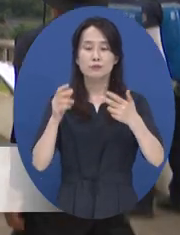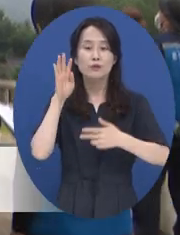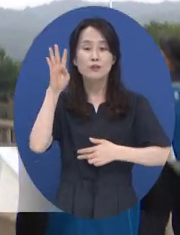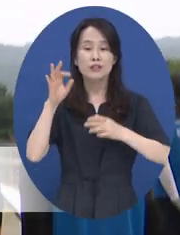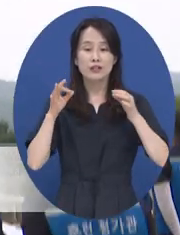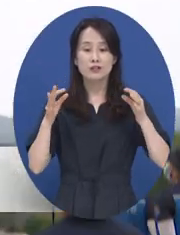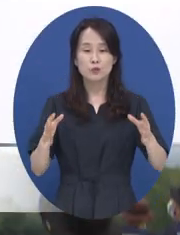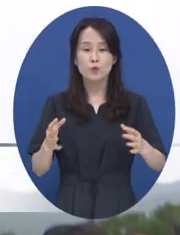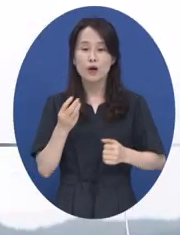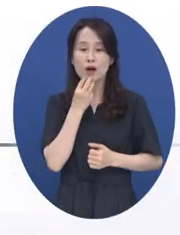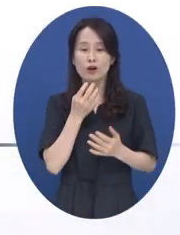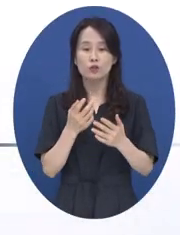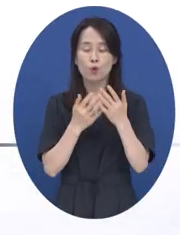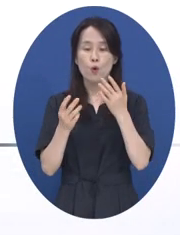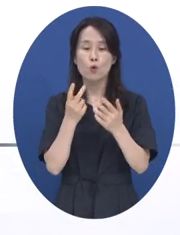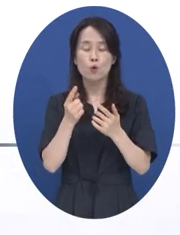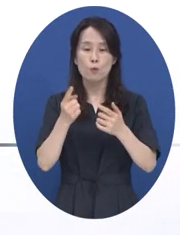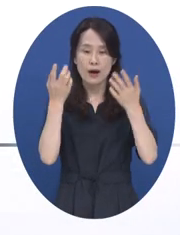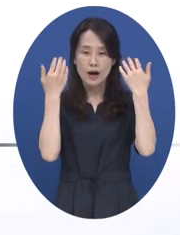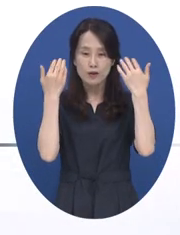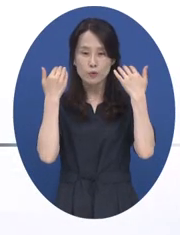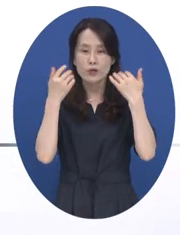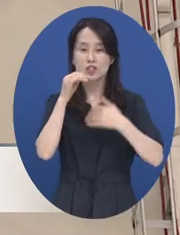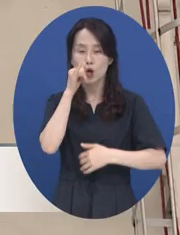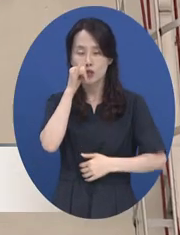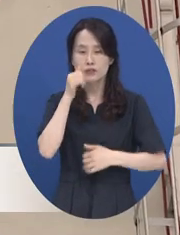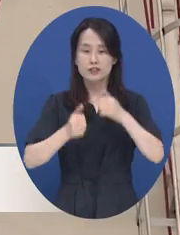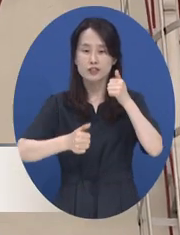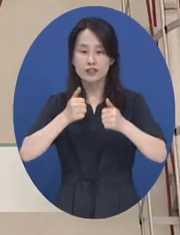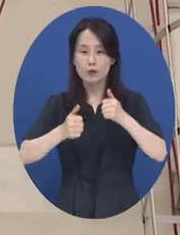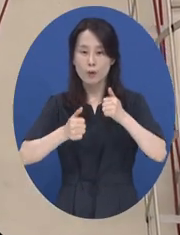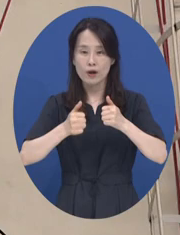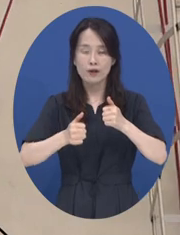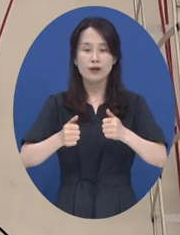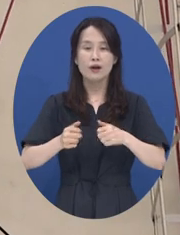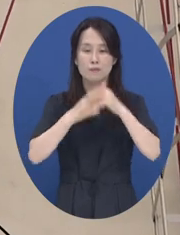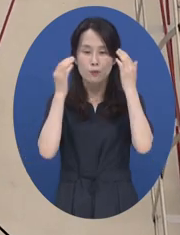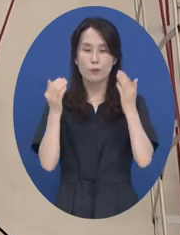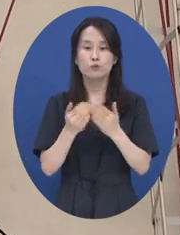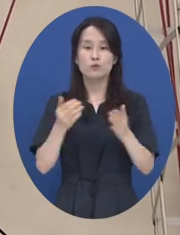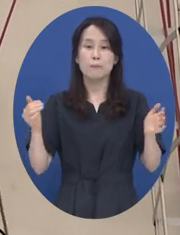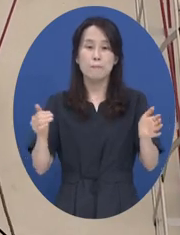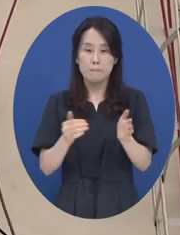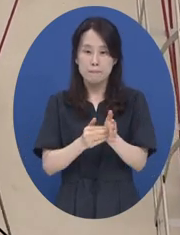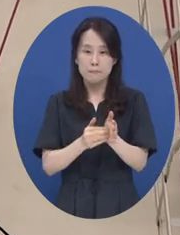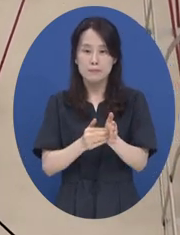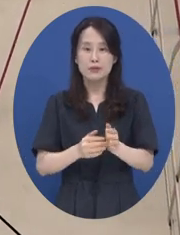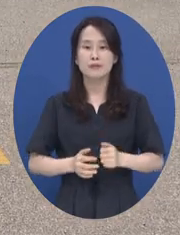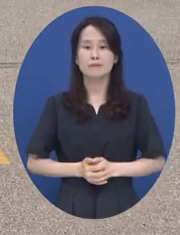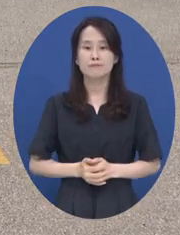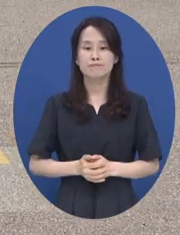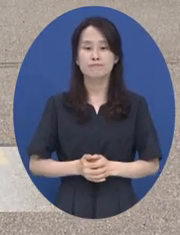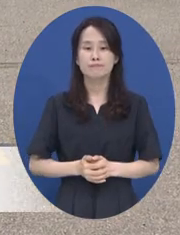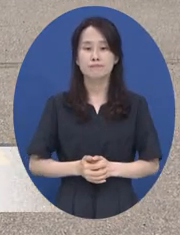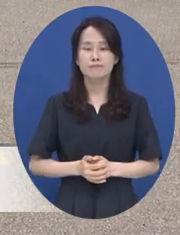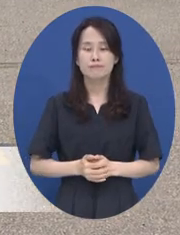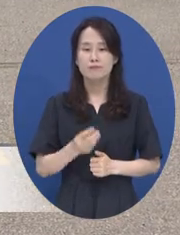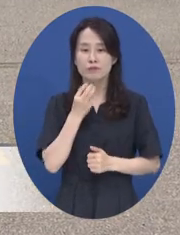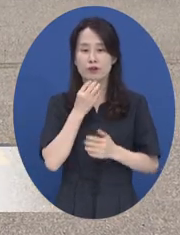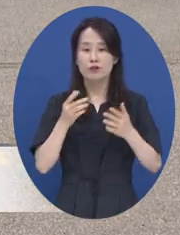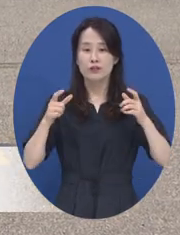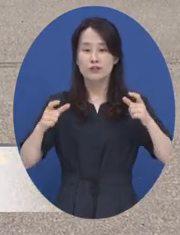지난 7일부터 4일간 경기도 소방학교에서 열린 경기도 소방기술 경연대회가 대단원에 막을 내렸습니다.